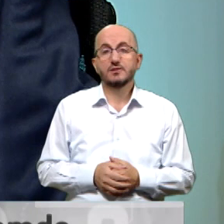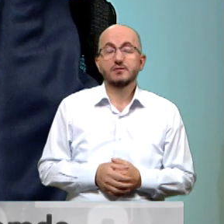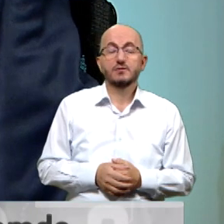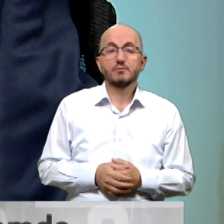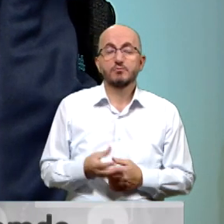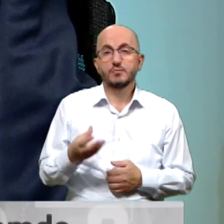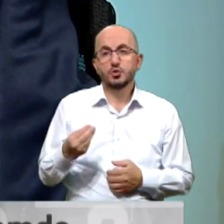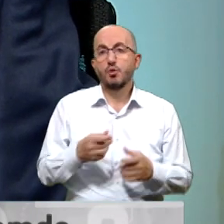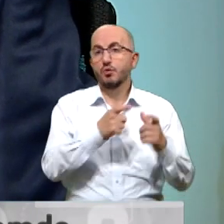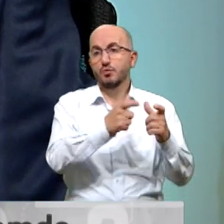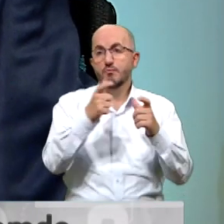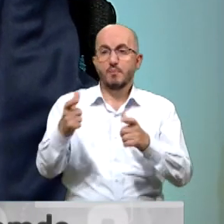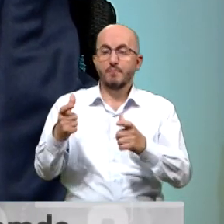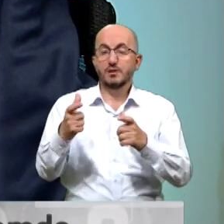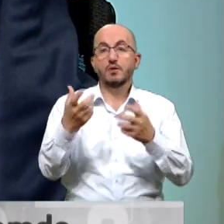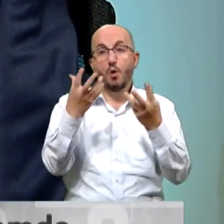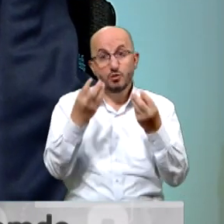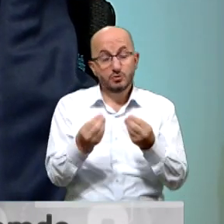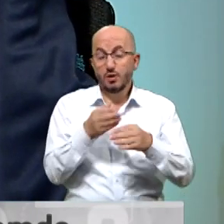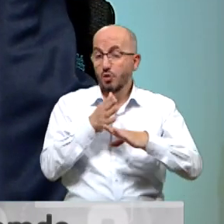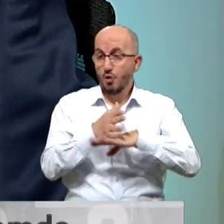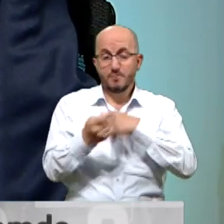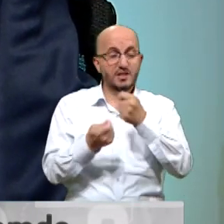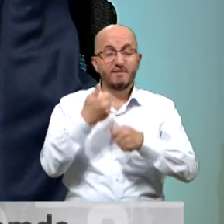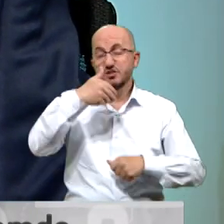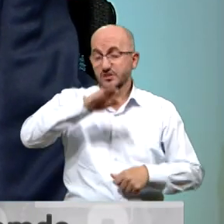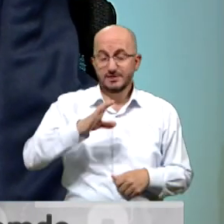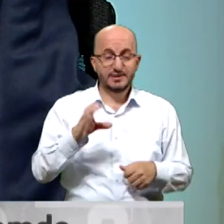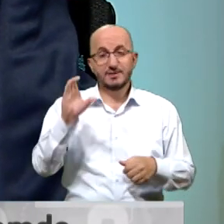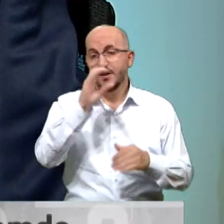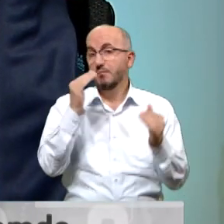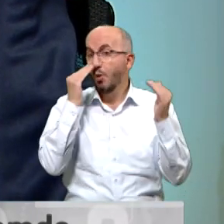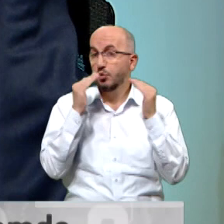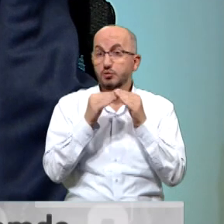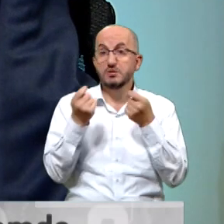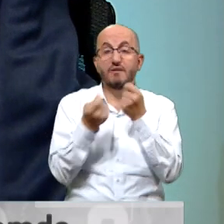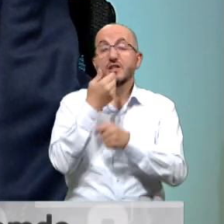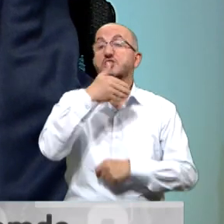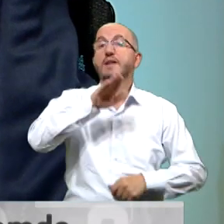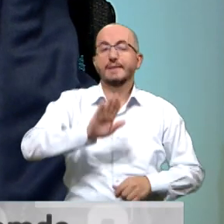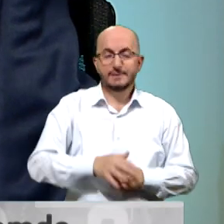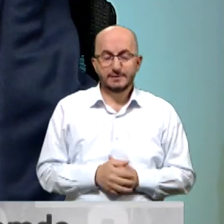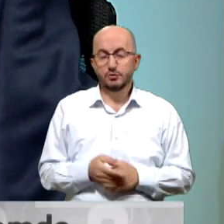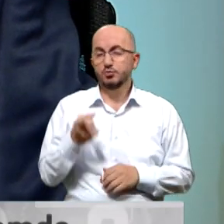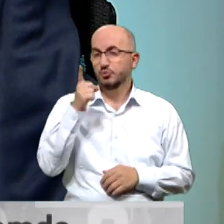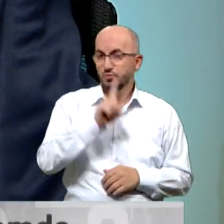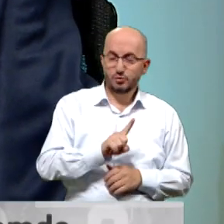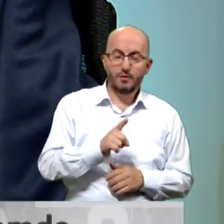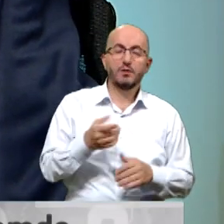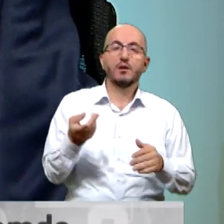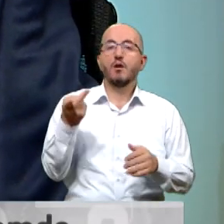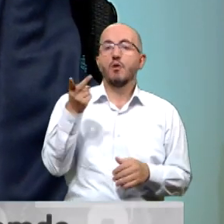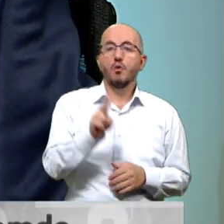birçok yörede olsa da doğru olan bir davranış değildir. Dinimize uygun bir davranış değildir. Çünkü